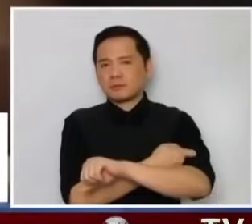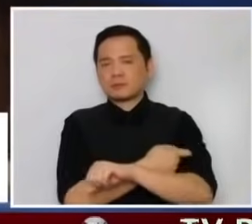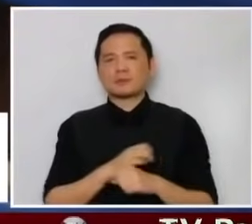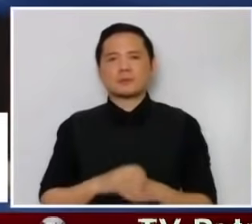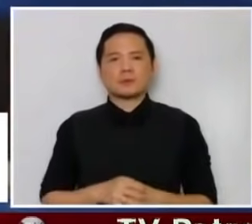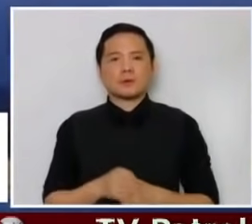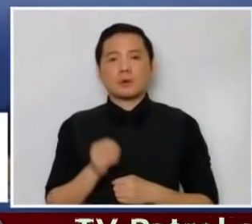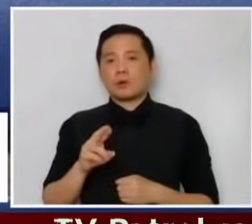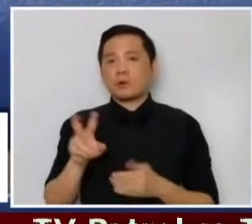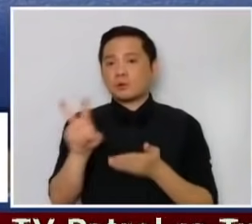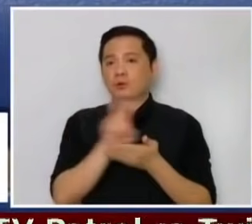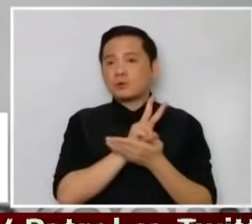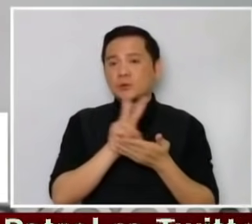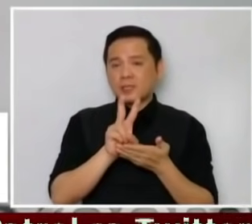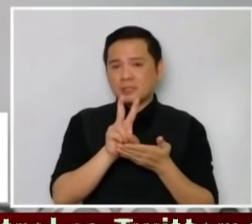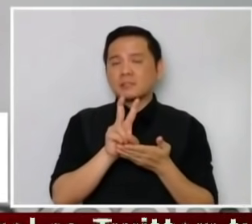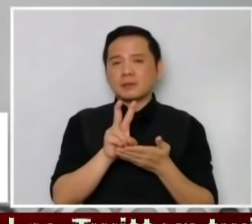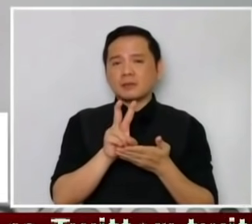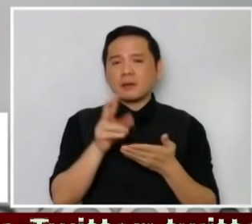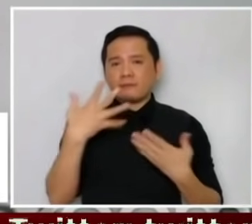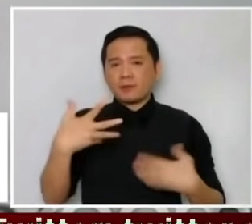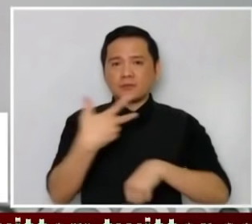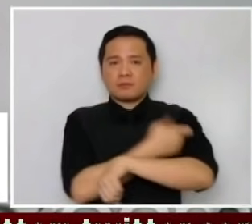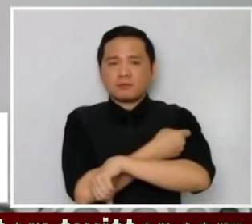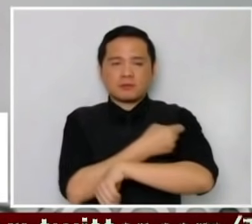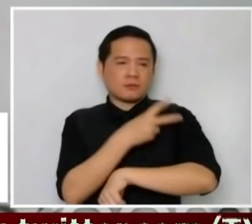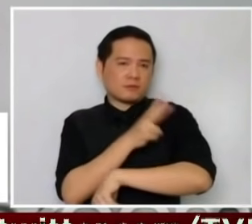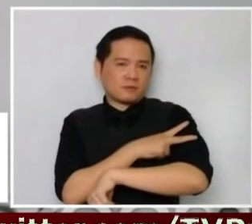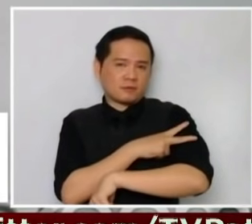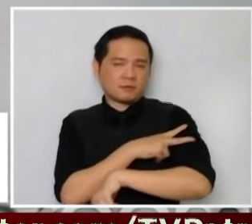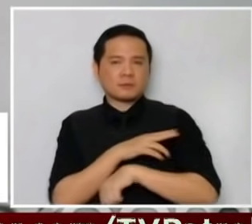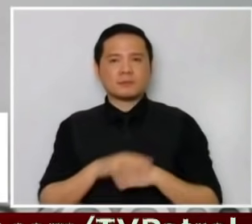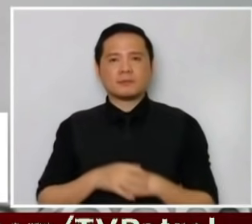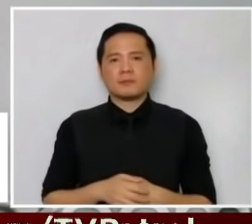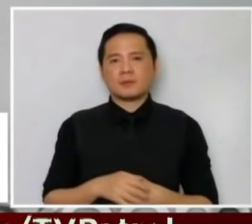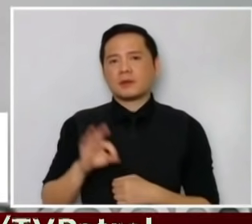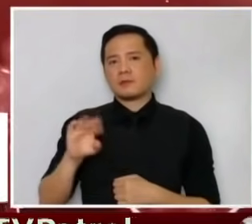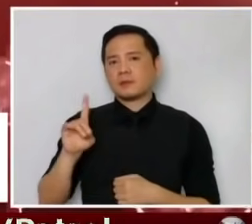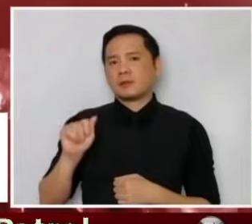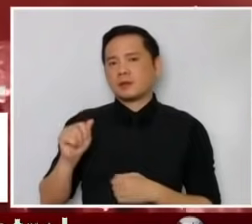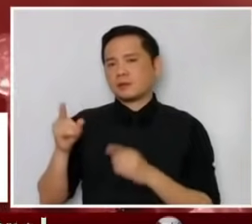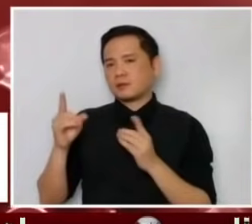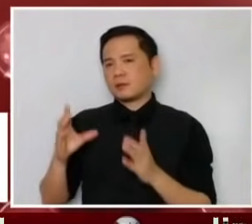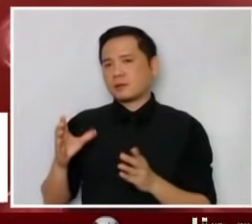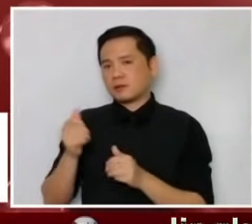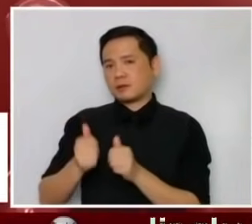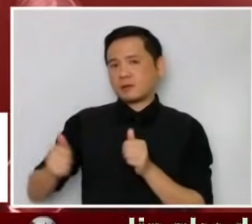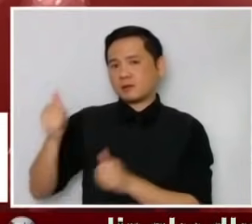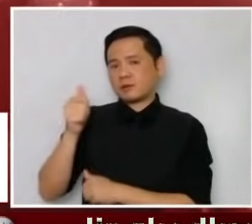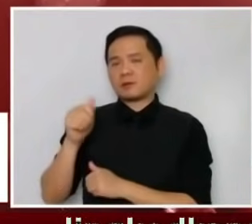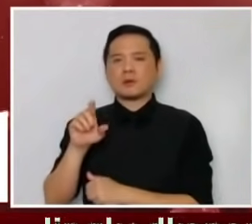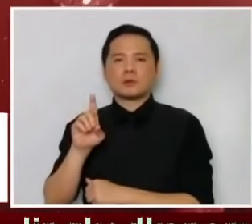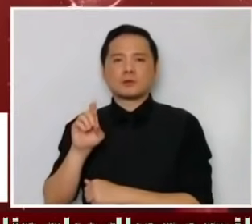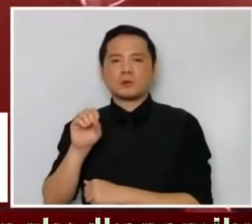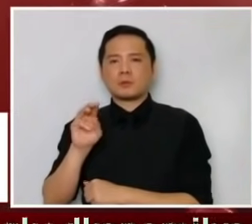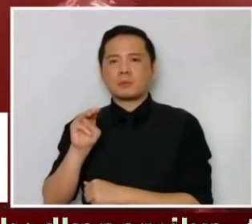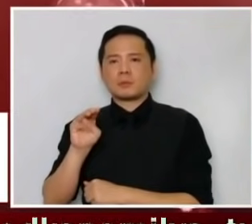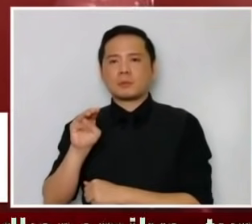ng matanggap ang ikalawang dose. Ayon kay FDA Director General Eric Domingo, may kabuuang bilang